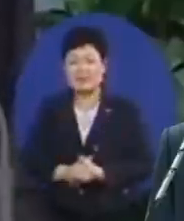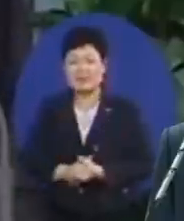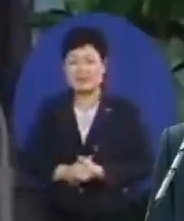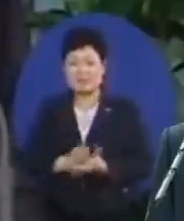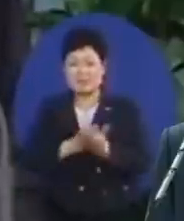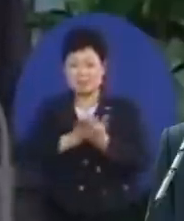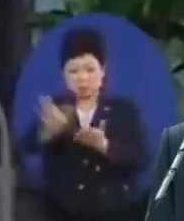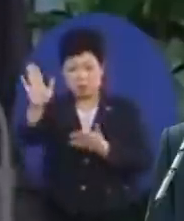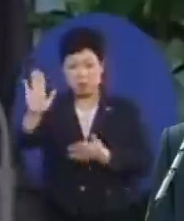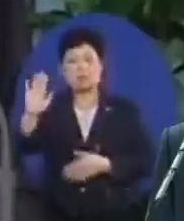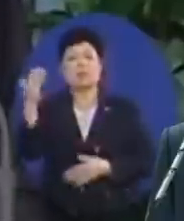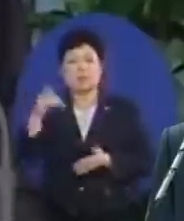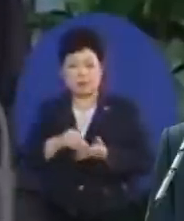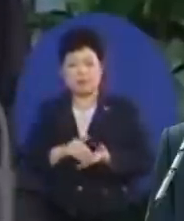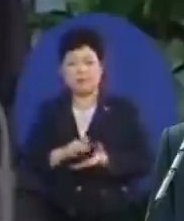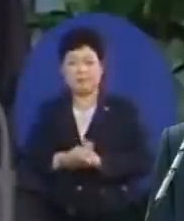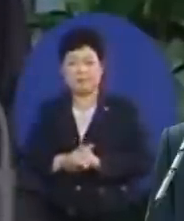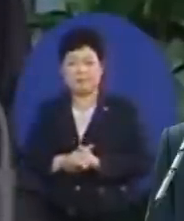물러가고 마는 것입니다.